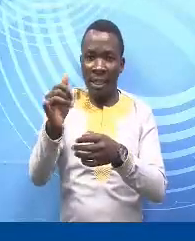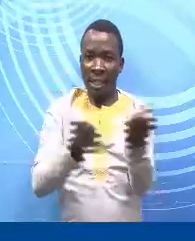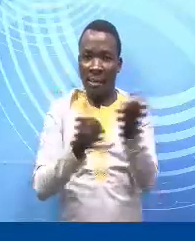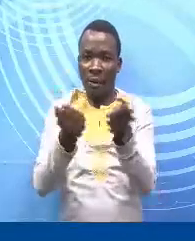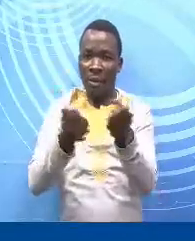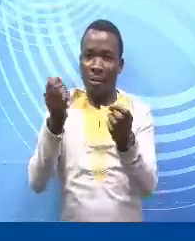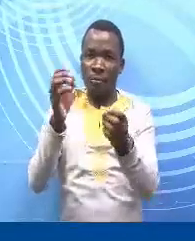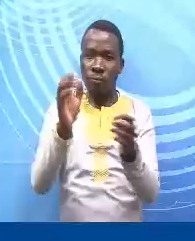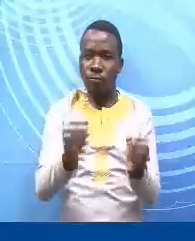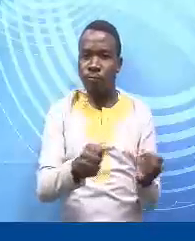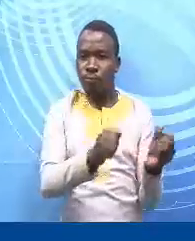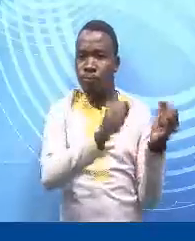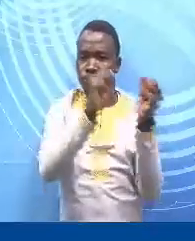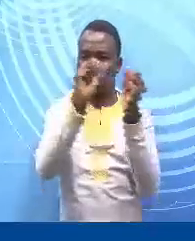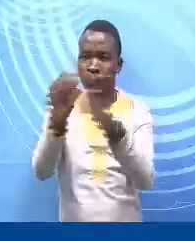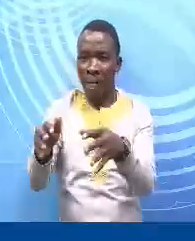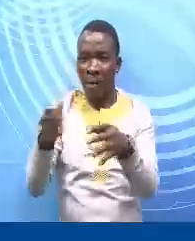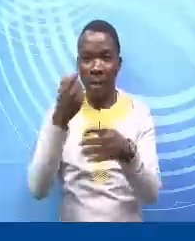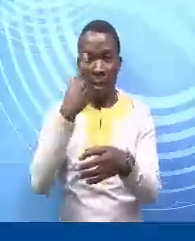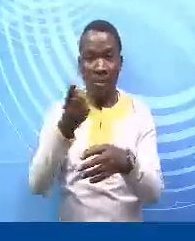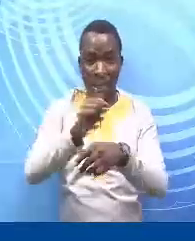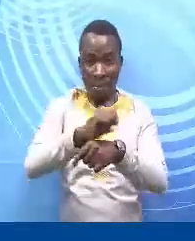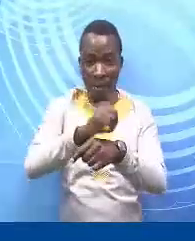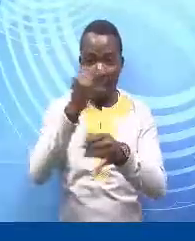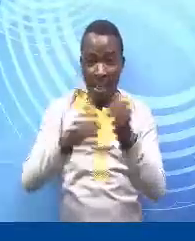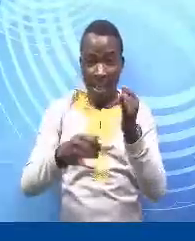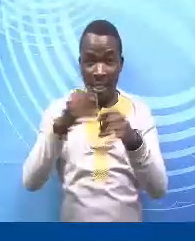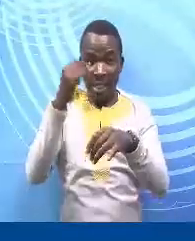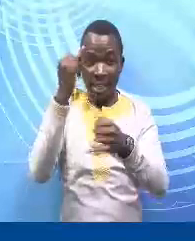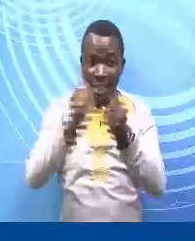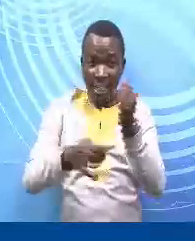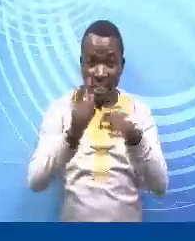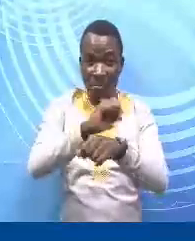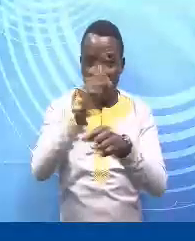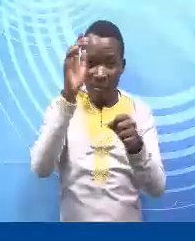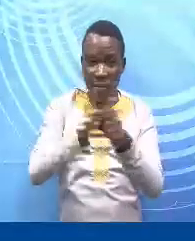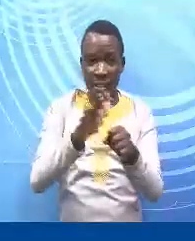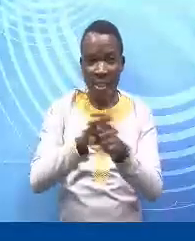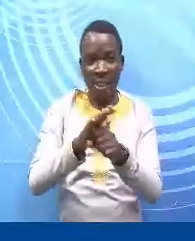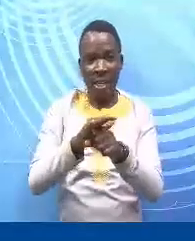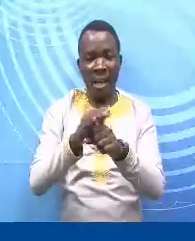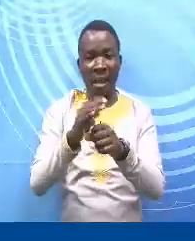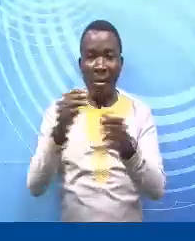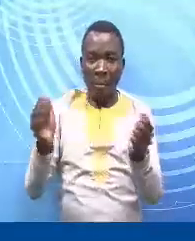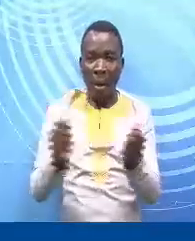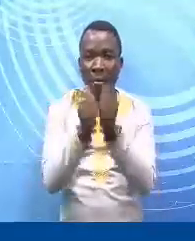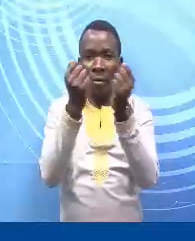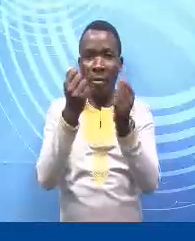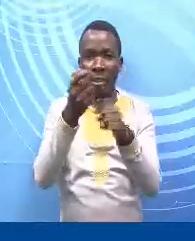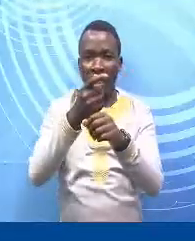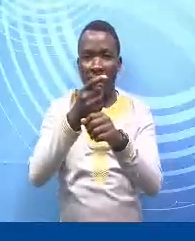yahamukubise. Dore nk'ukuntu yabaye kandi reba ni iminota imaze kandi irangije iminota myinshi bamugonze hafi na 44